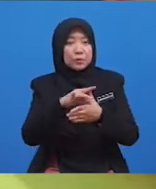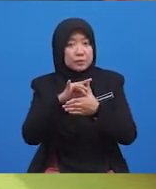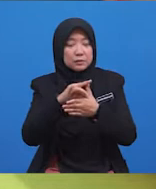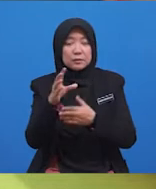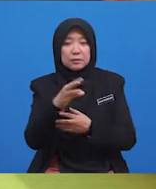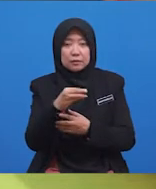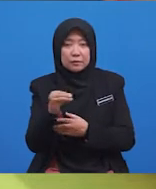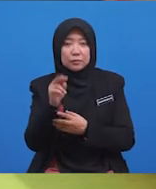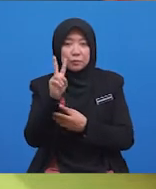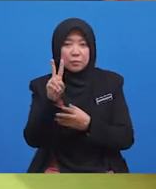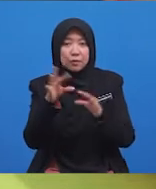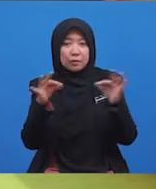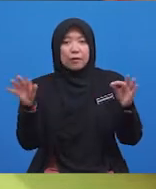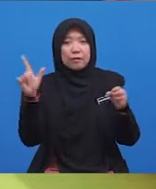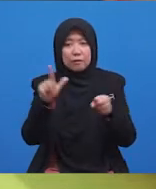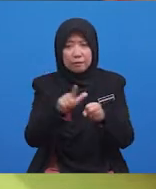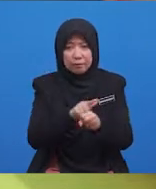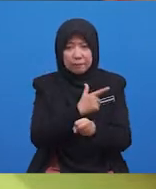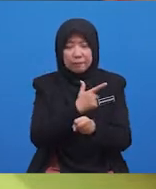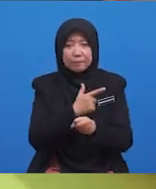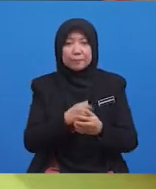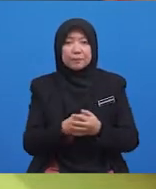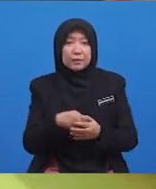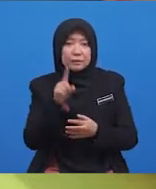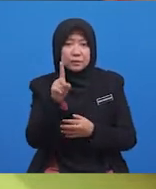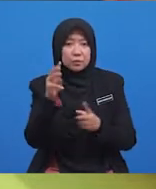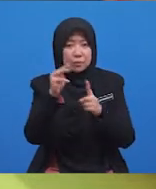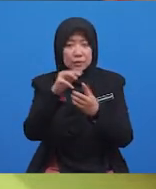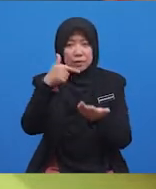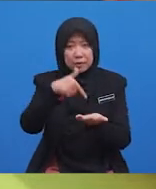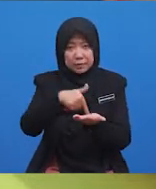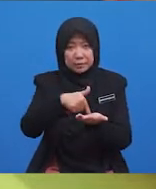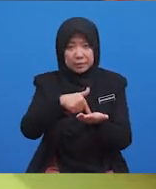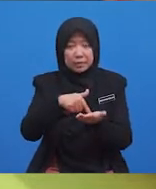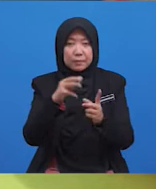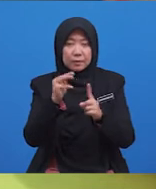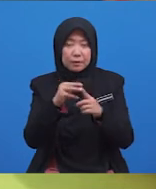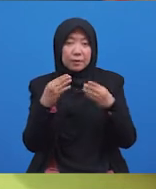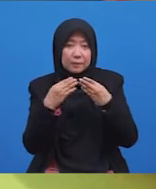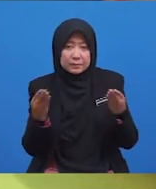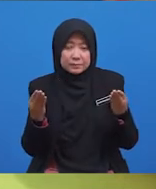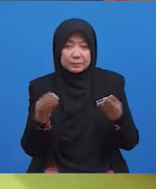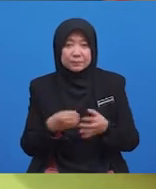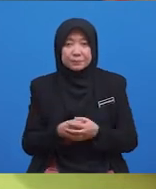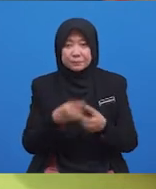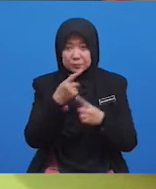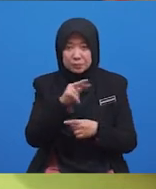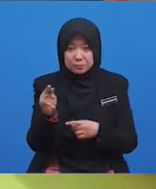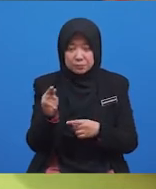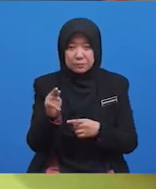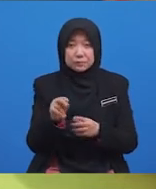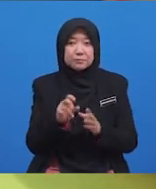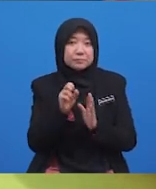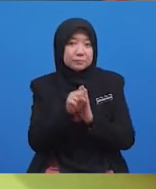isi bersamaan 2 ayat lengkap. Manakala, 1 markah lagi adalah markah bahasa. Jawapan